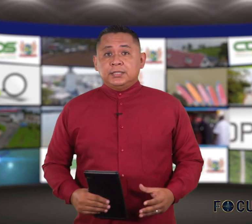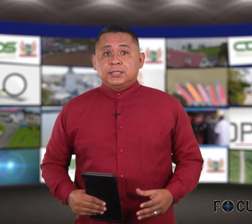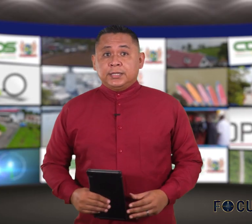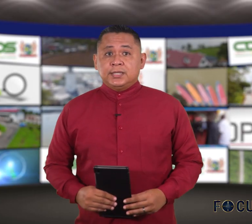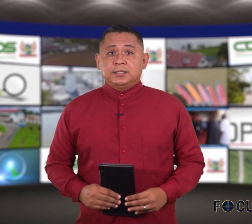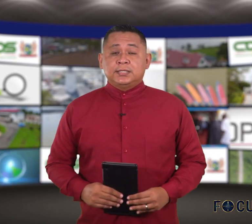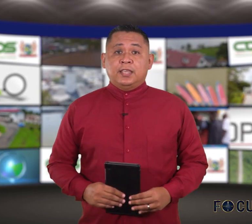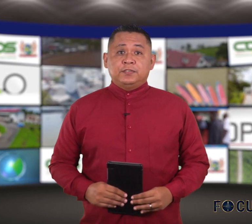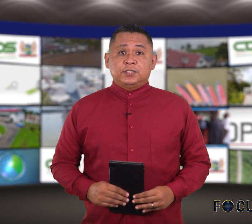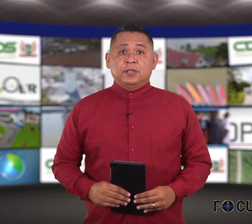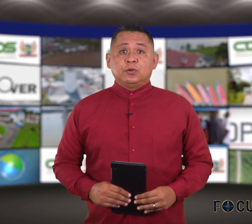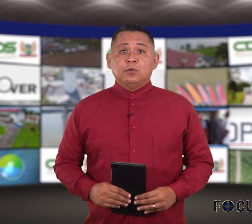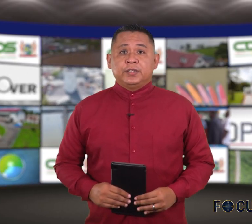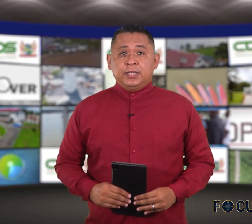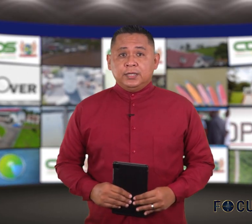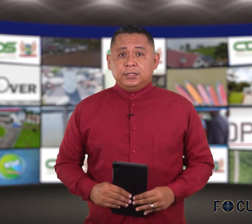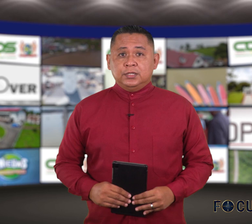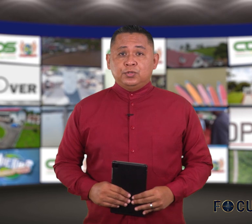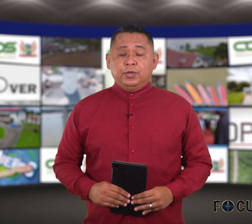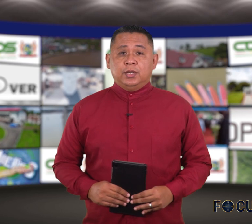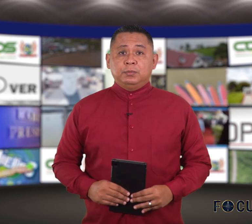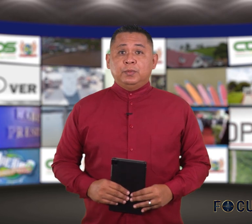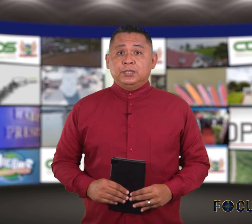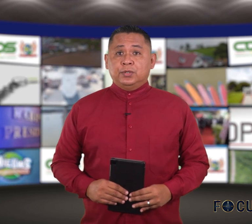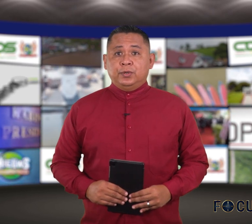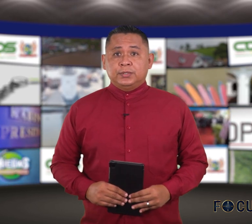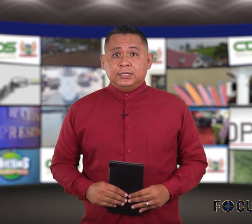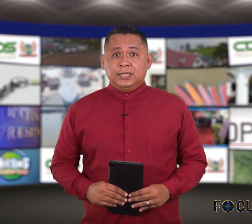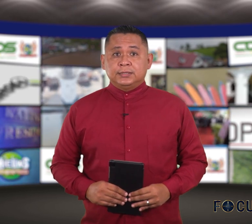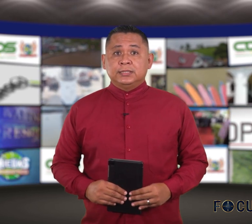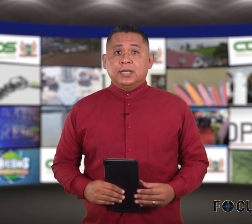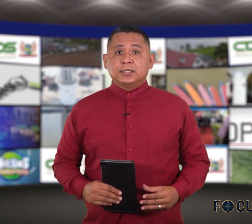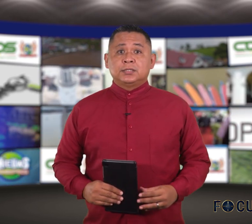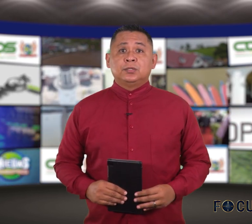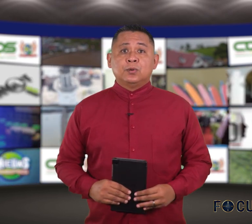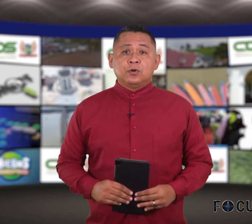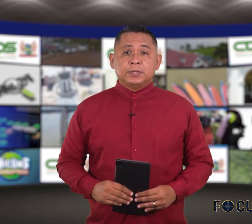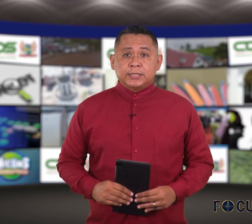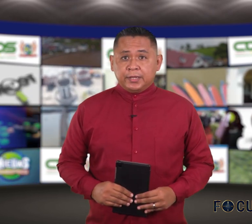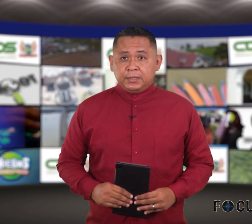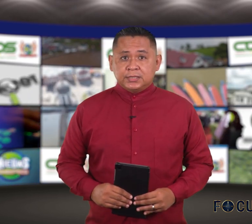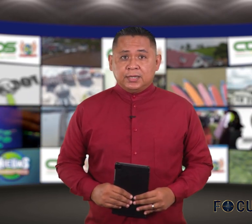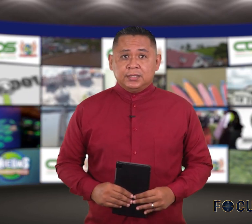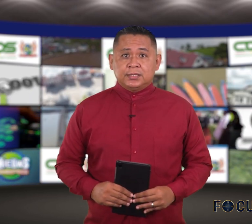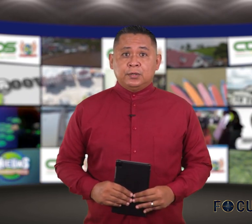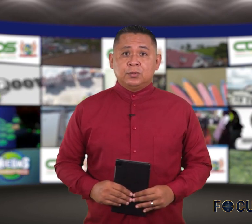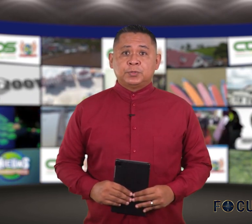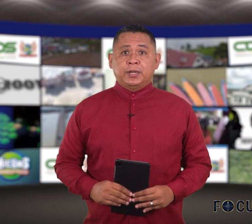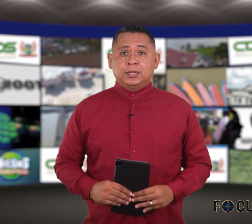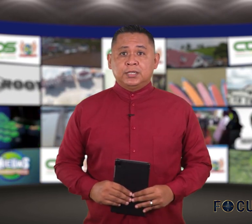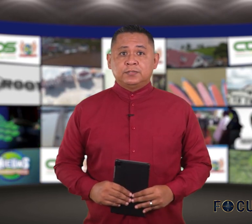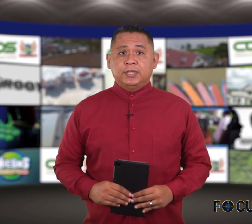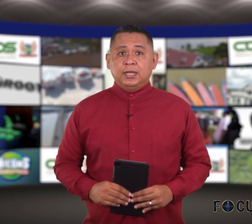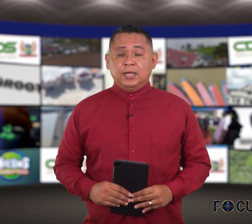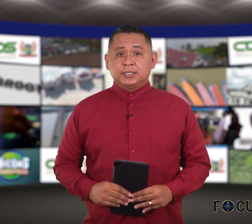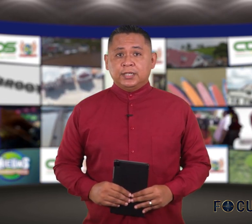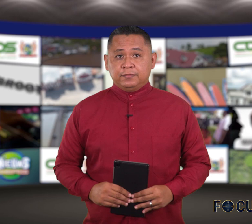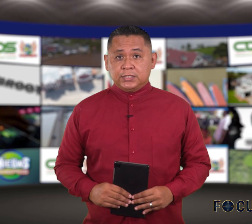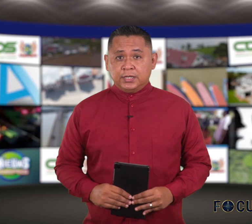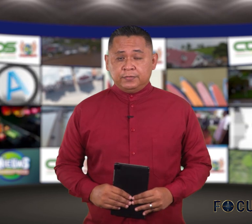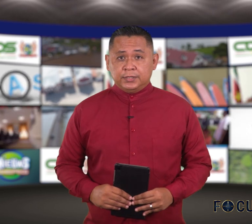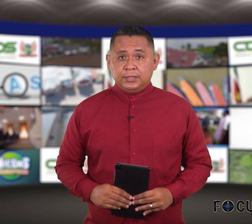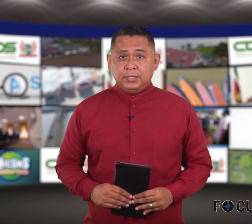De meest recente cijfers van COVID-19 in Suriname wijzen uit dat naast een hoog beschermingsgraad er ook sprake is van een